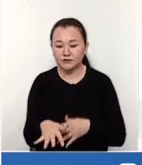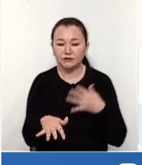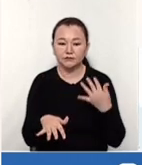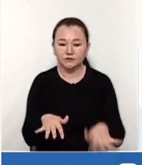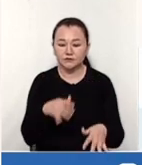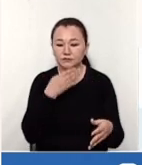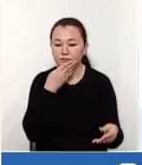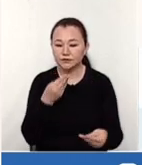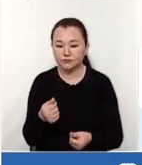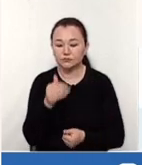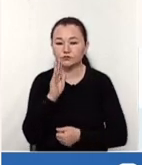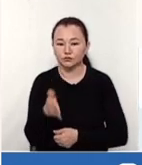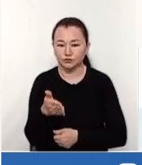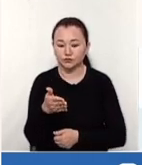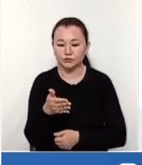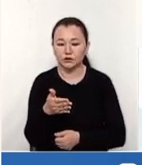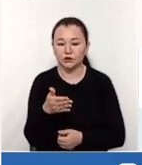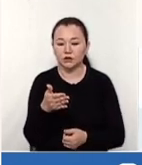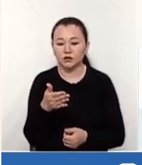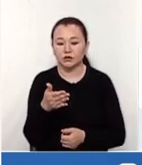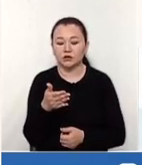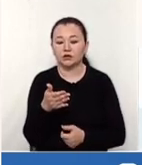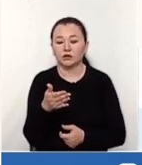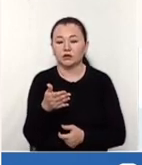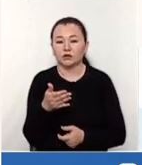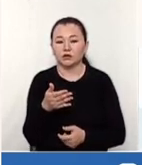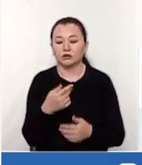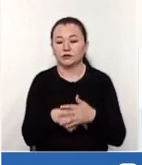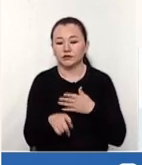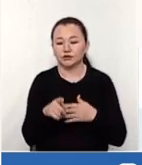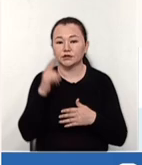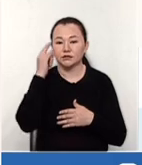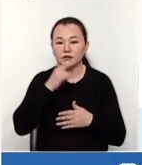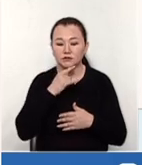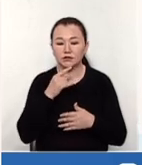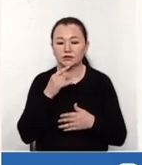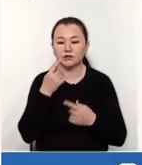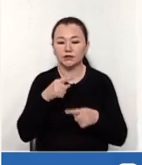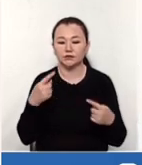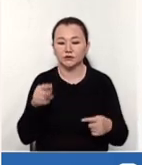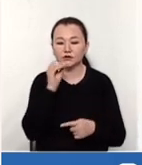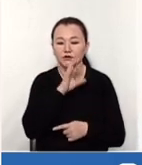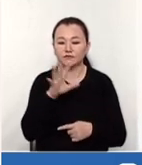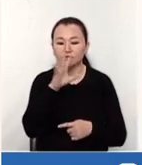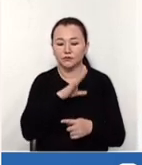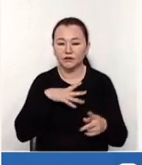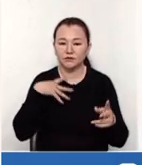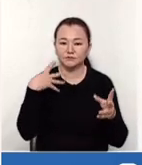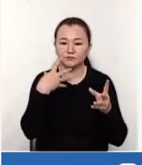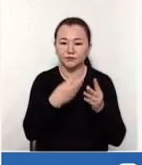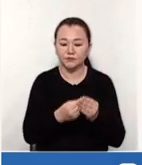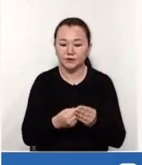ықпал етеді бізге, әсер етеді. Енді мына Қазақстан кейбір елдермен